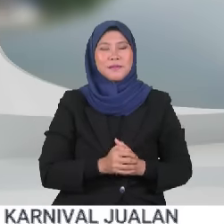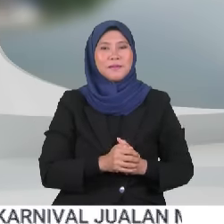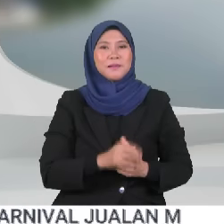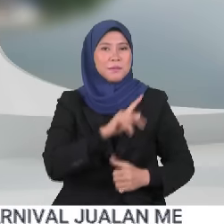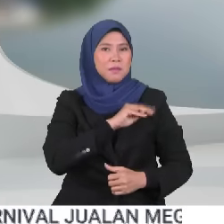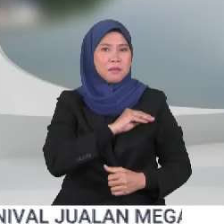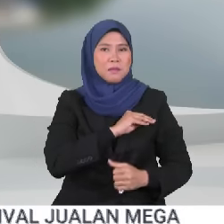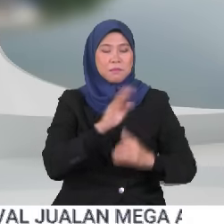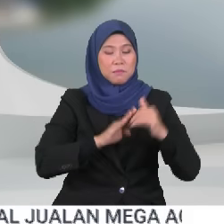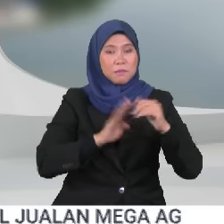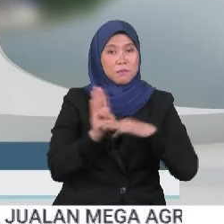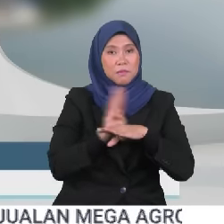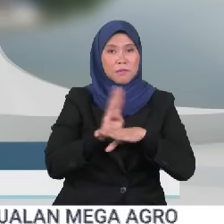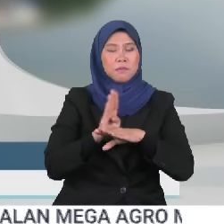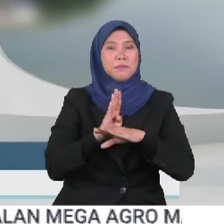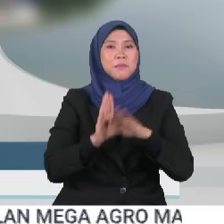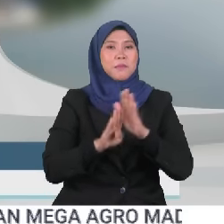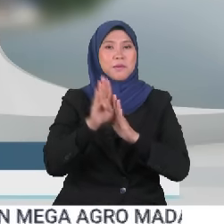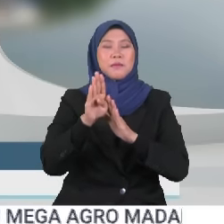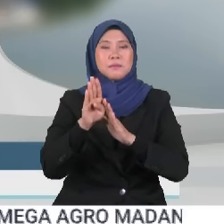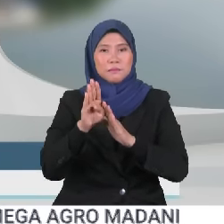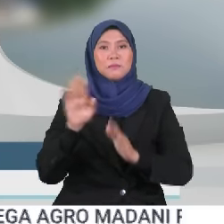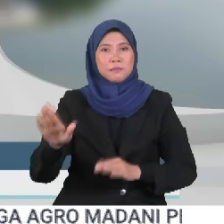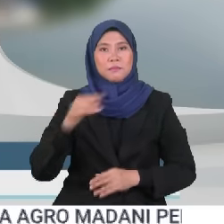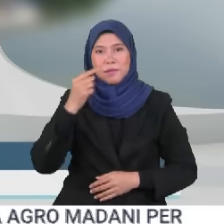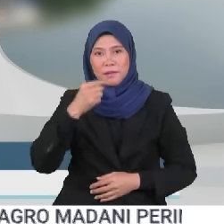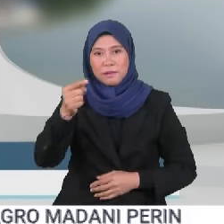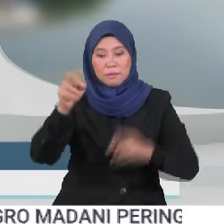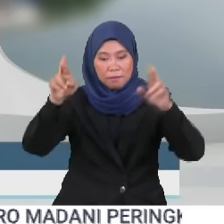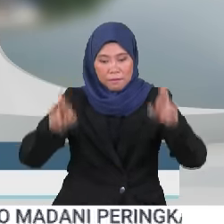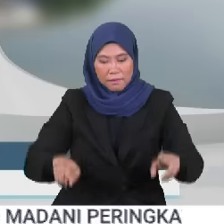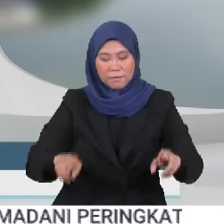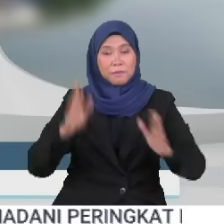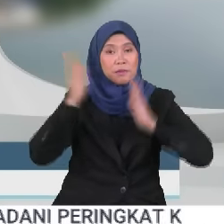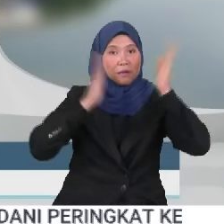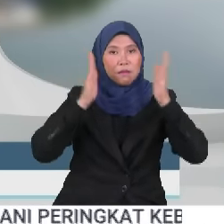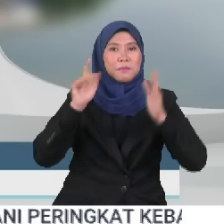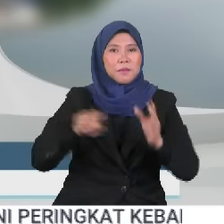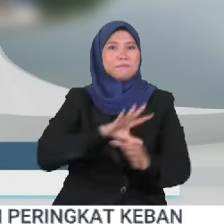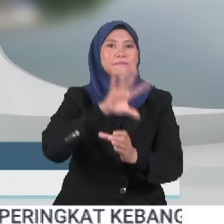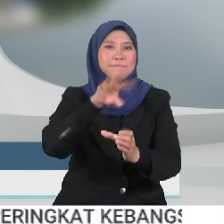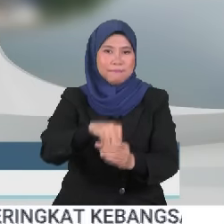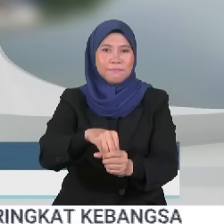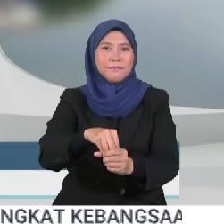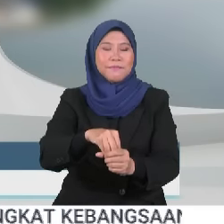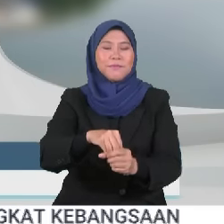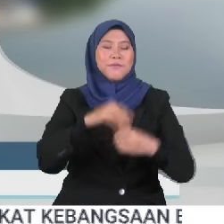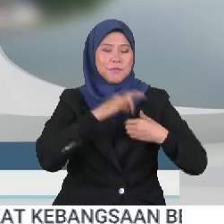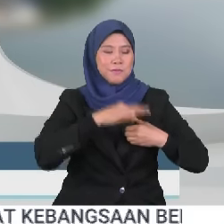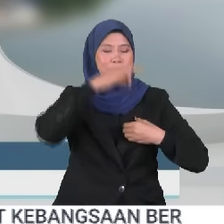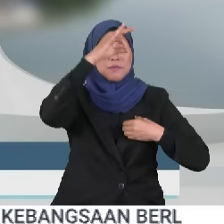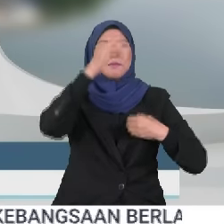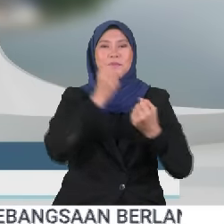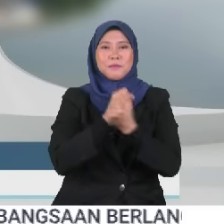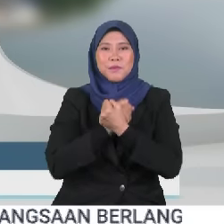Perindustrian dan keamanan Datu Andi Muhammad Suryadi Bali berkata rakyat di negeri ini juga perlu mengambil bagian dalam menyemarakkan